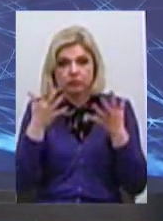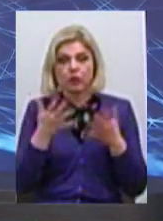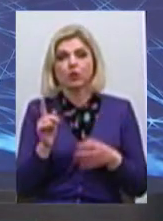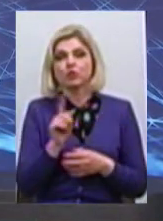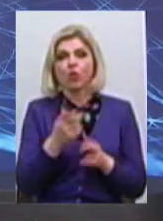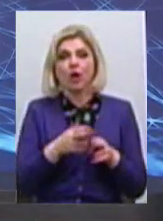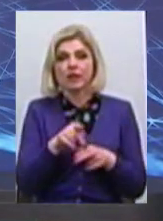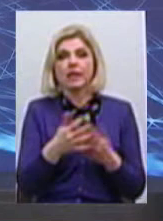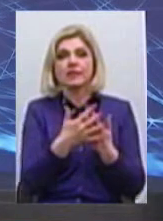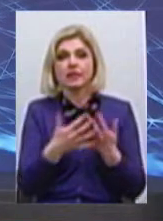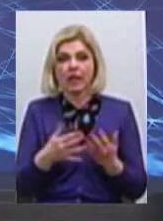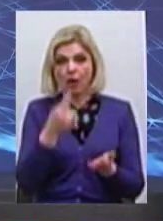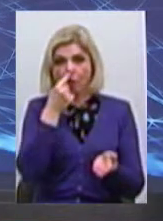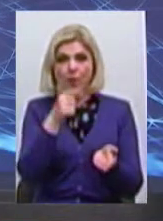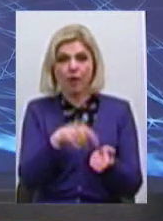цих сіток